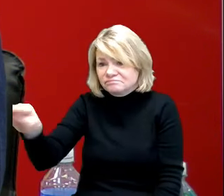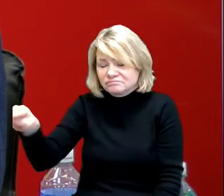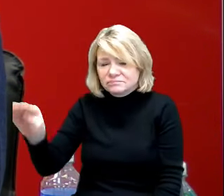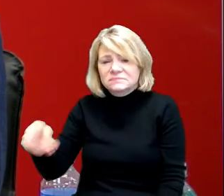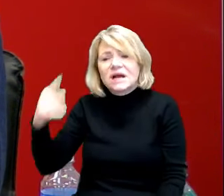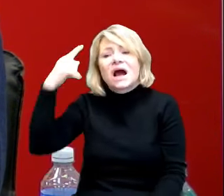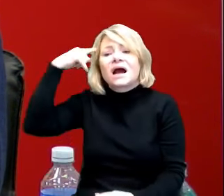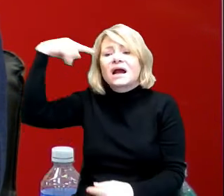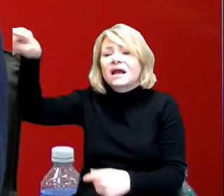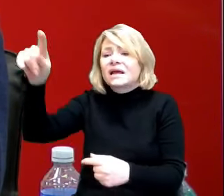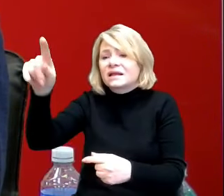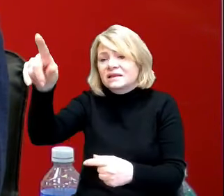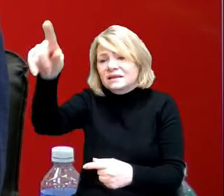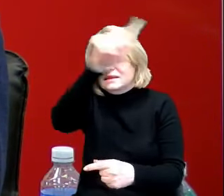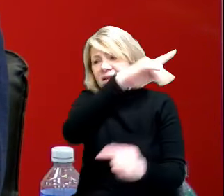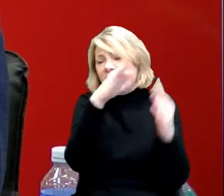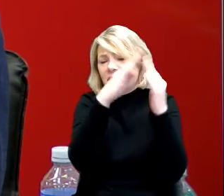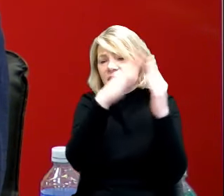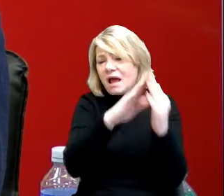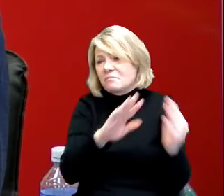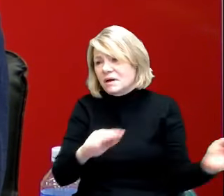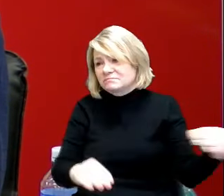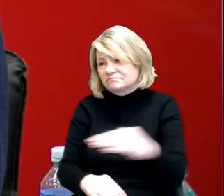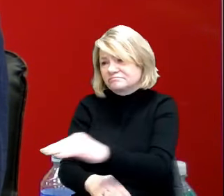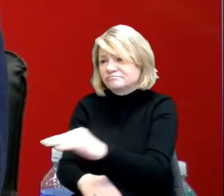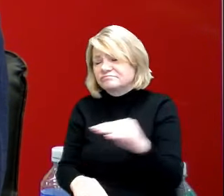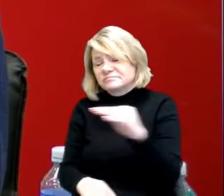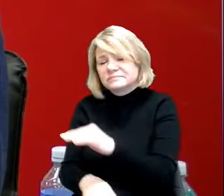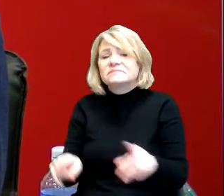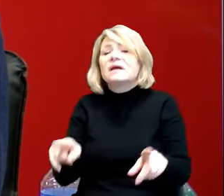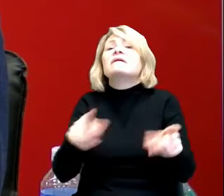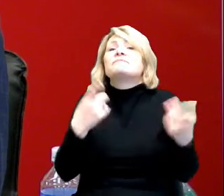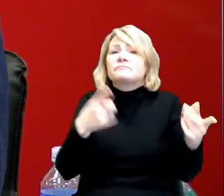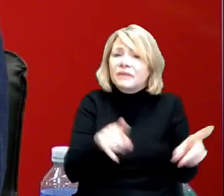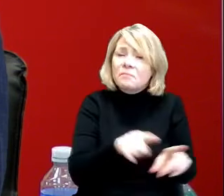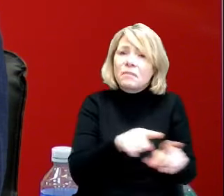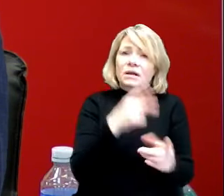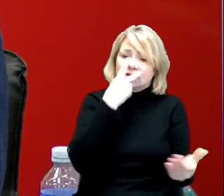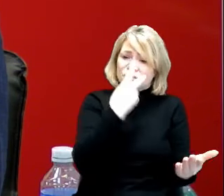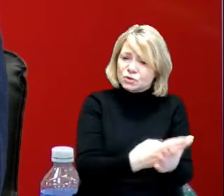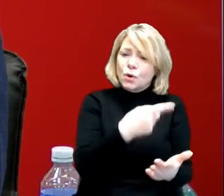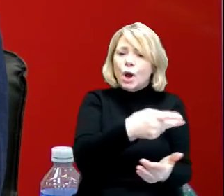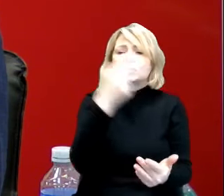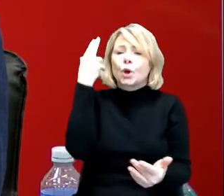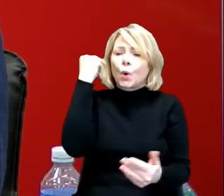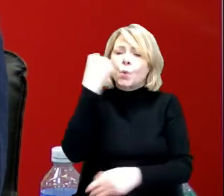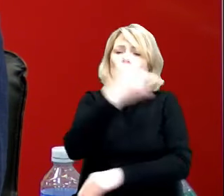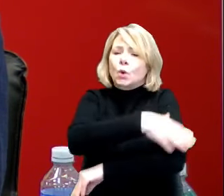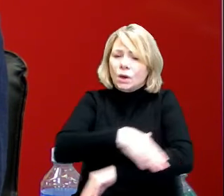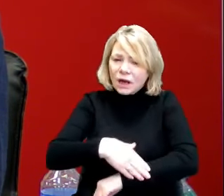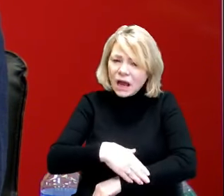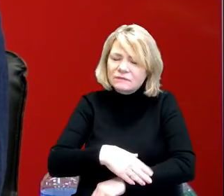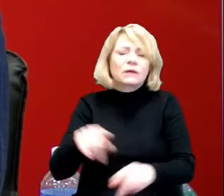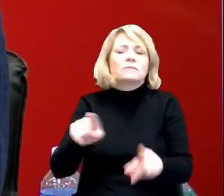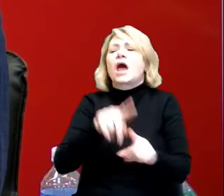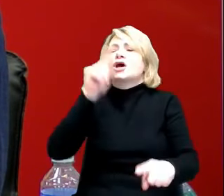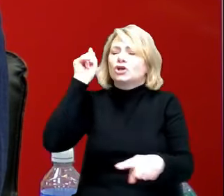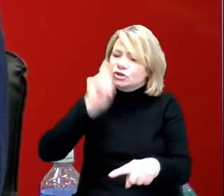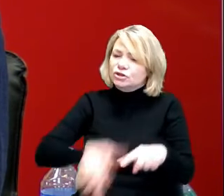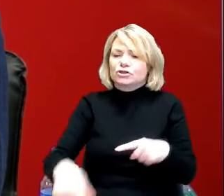kitų kiemų tai yra priimtas sprendimas kauno gatvėje a visą kvartalą sutvarkyti vienu ypų